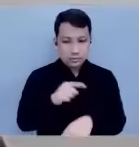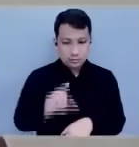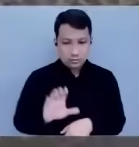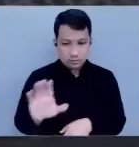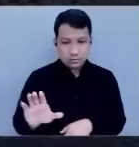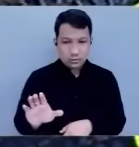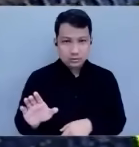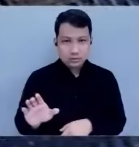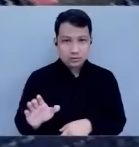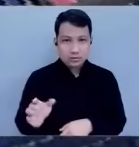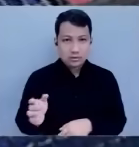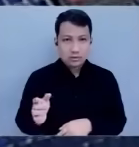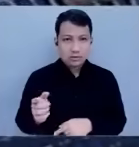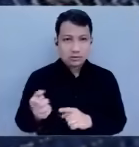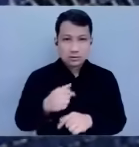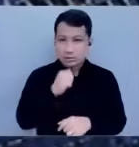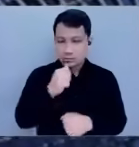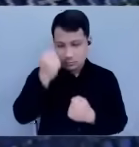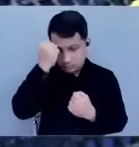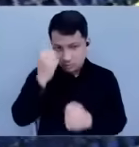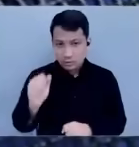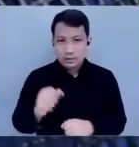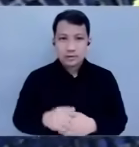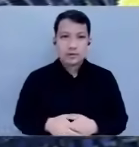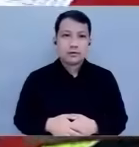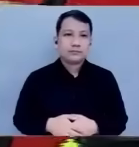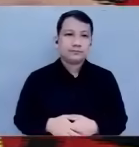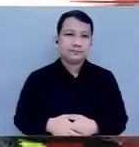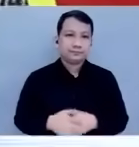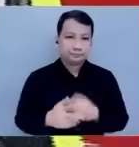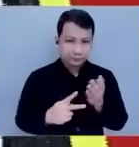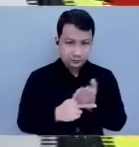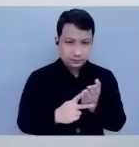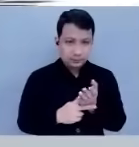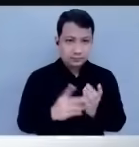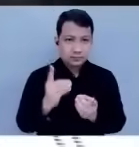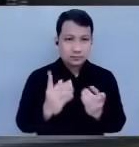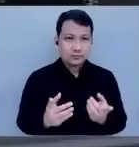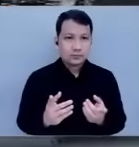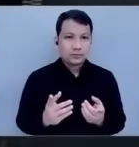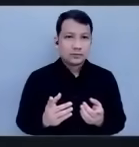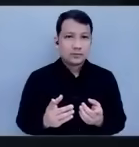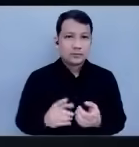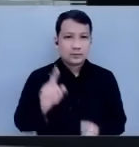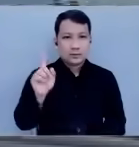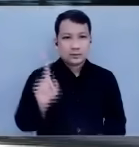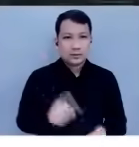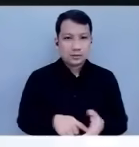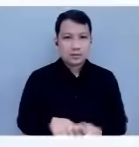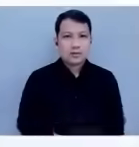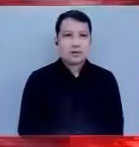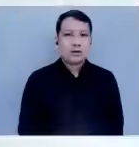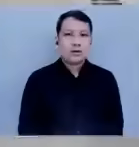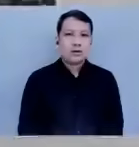sumusunod. Sa huli, tinikitan ang driver at pinagmulta ng 1,000 piso.